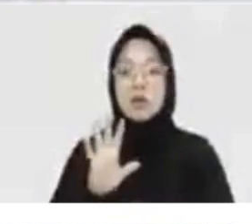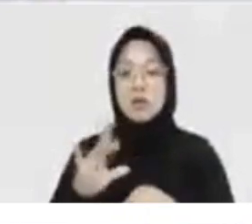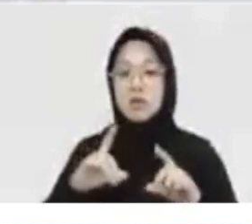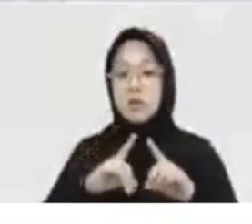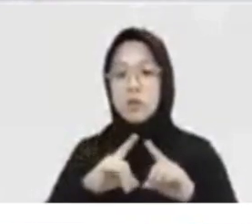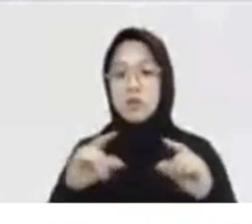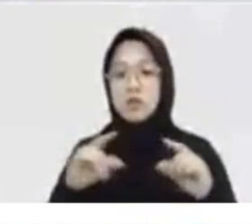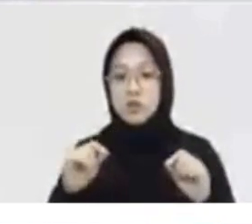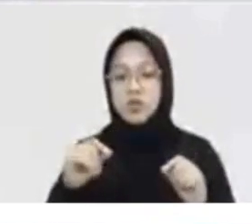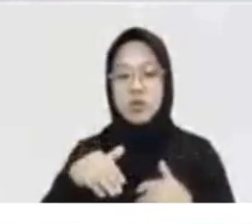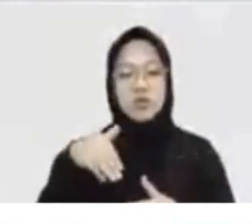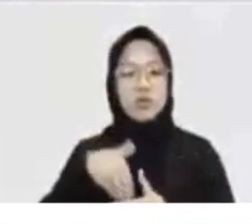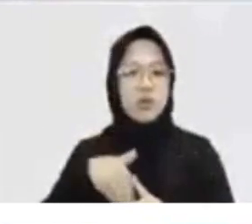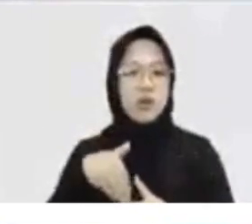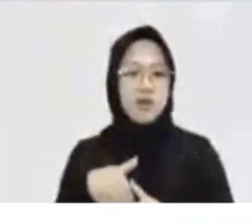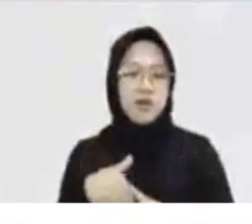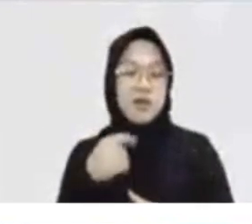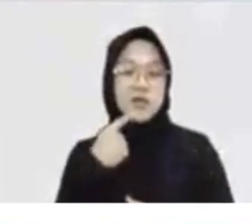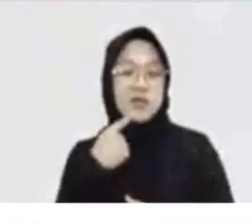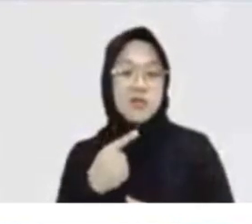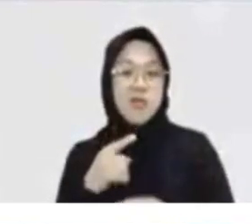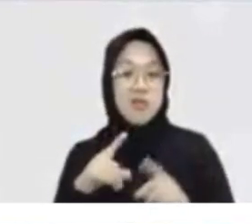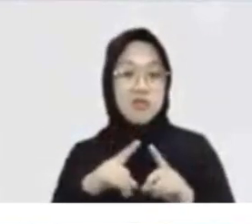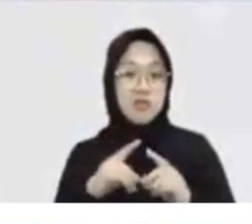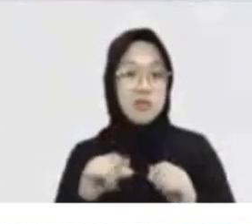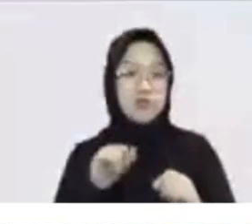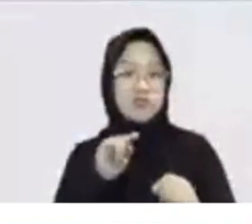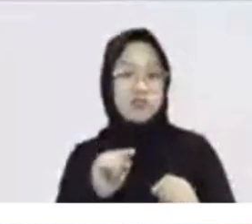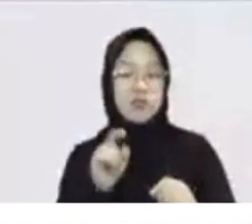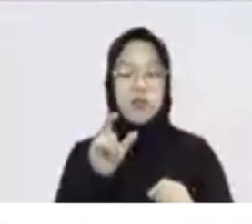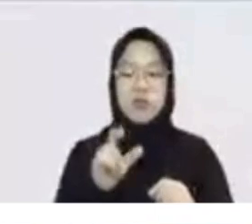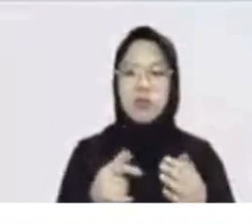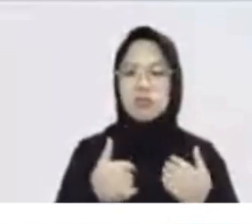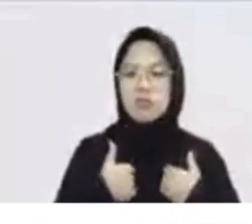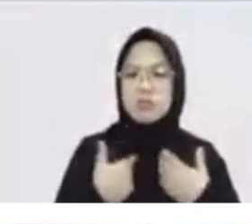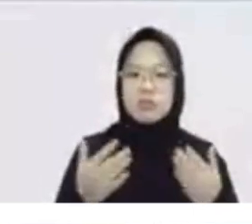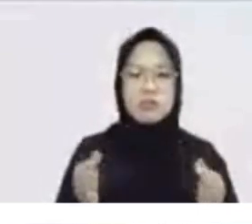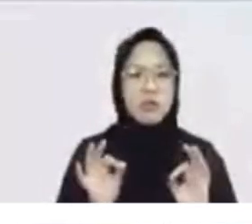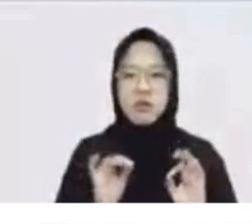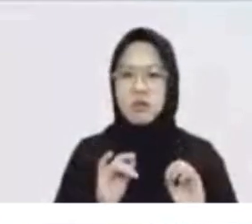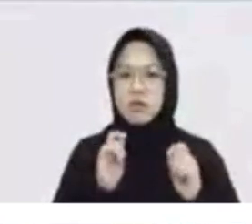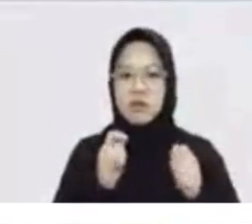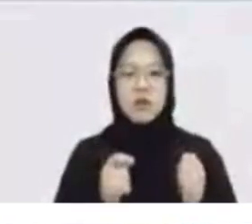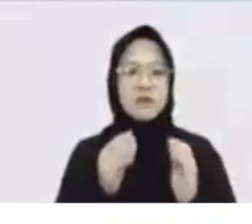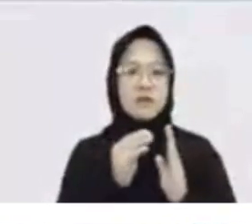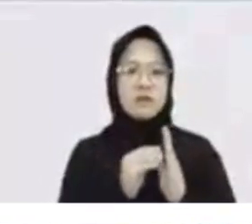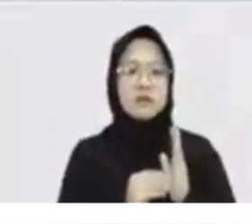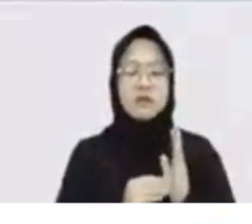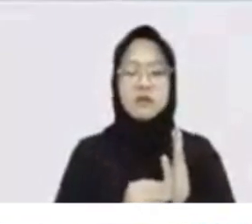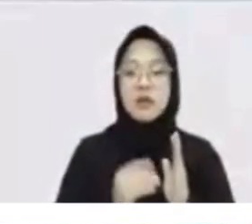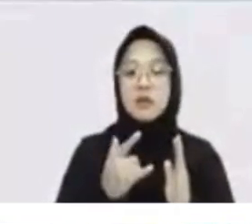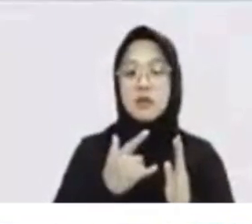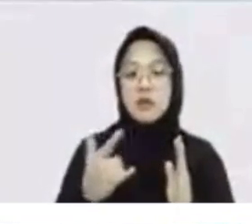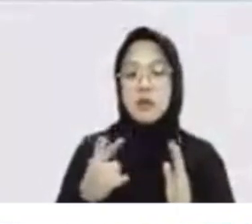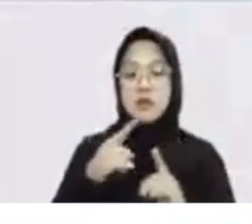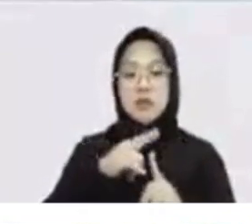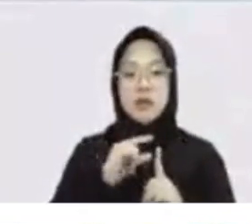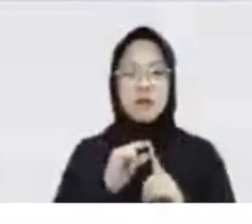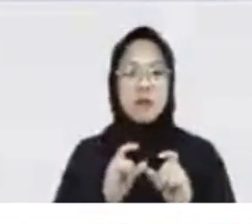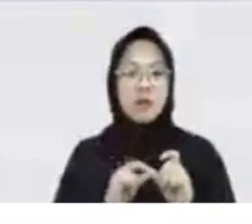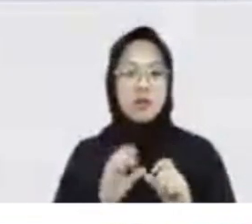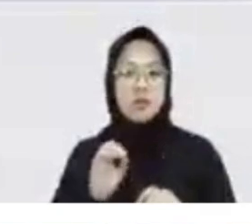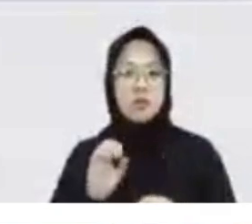p16 sehubungan dengan surat pernyataan tersebut nama pemilih tersebut memang tidak terdaftar pada daftar pemilih tetap TPS 006 Desa Karang